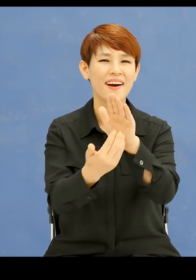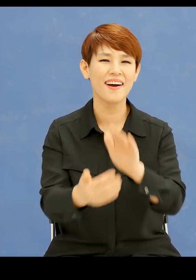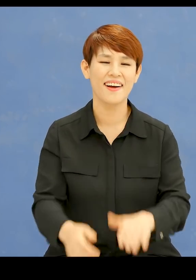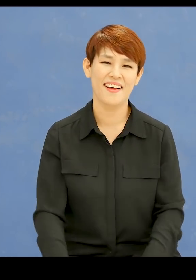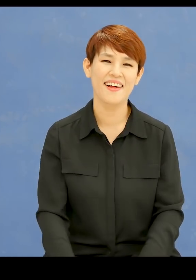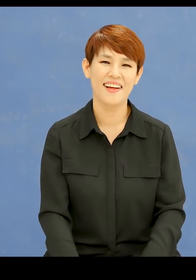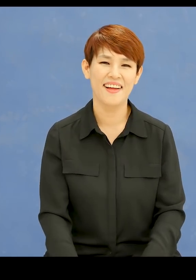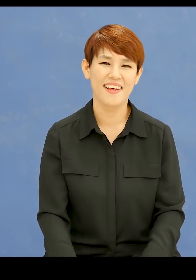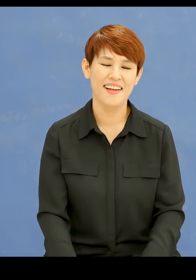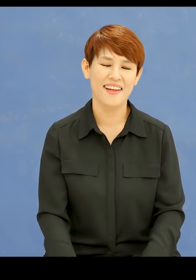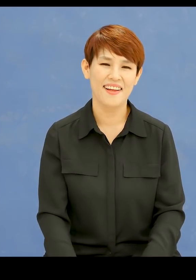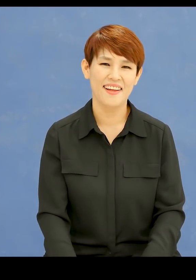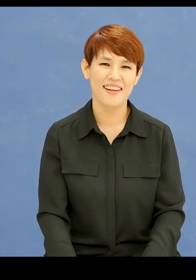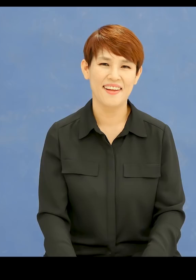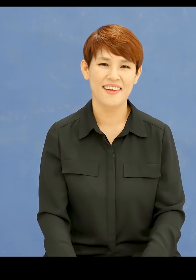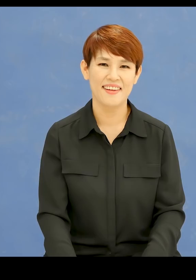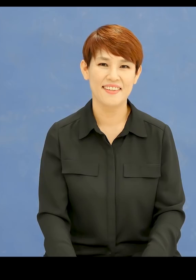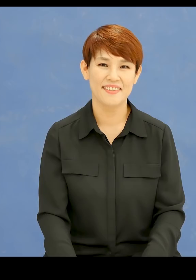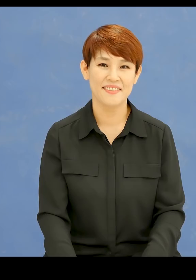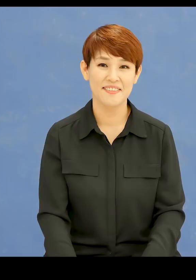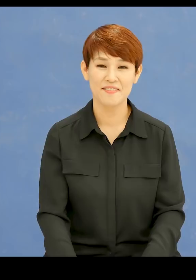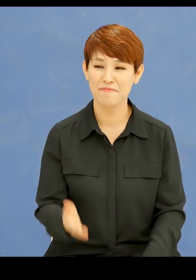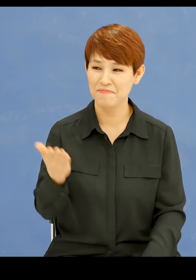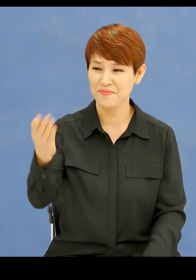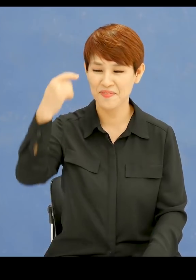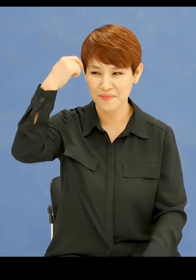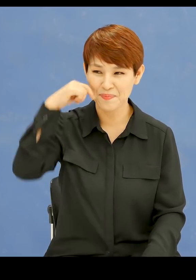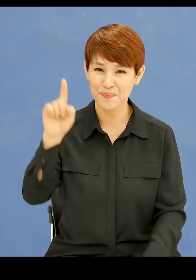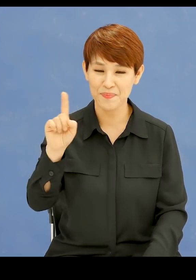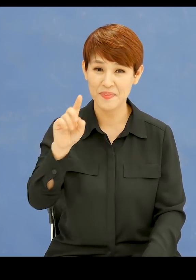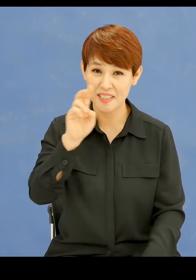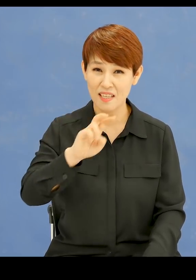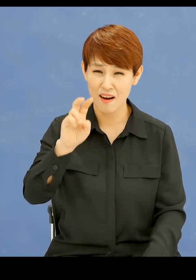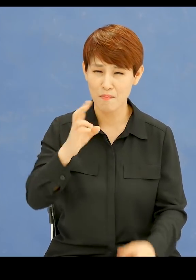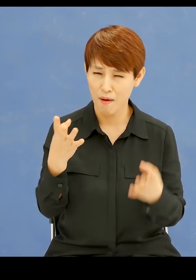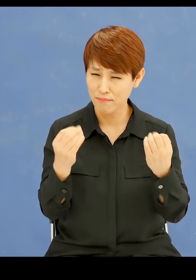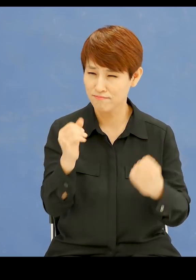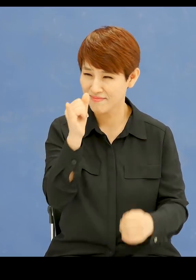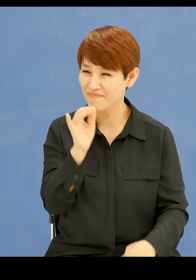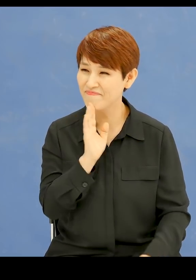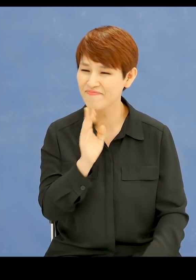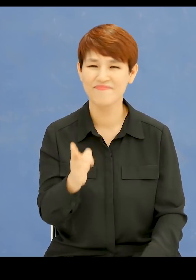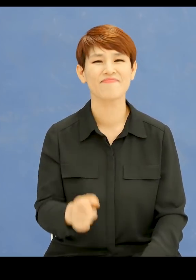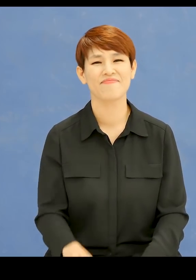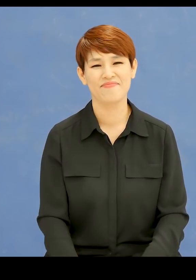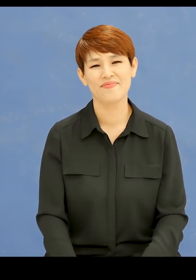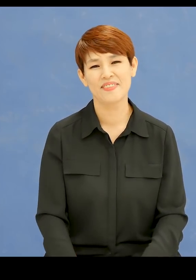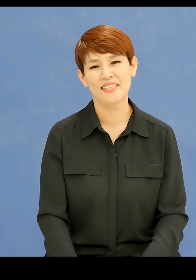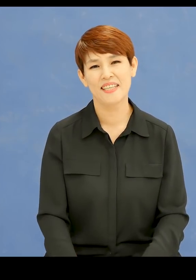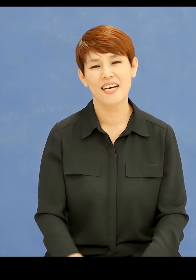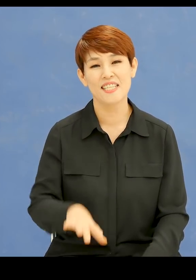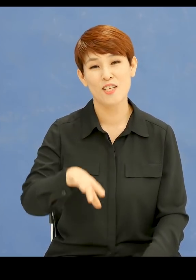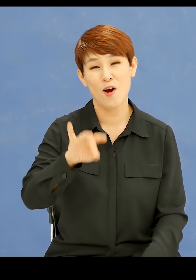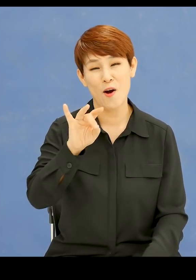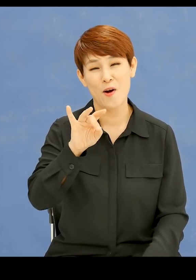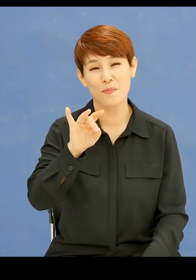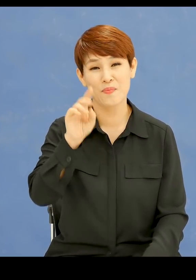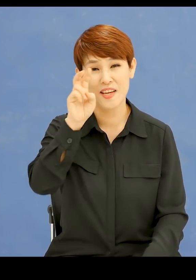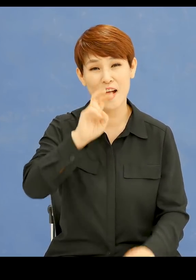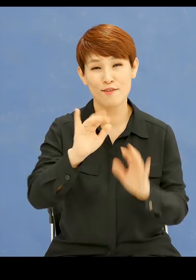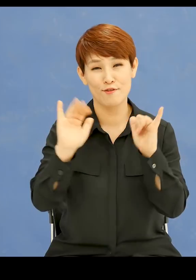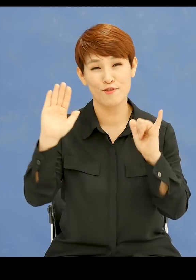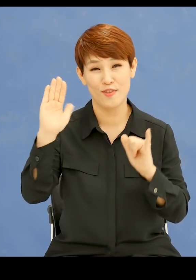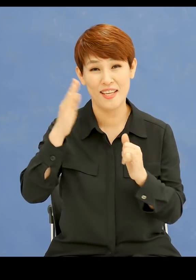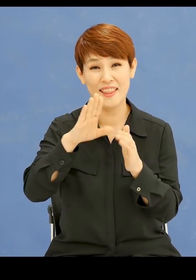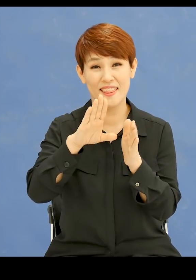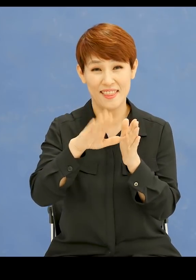그런 것 같습니다. 네. 네. 우리 연일 자매 어떠셨어요? 이 찬양을 유독 많이 부르셨잖아요. 많이 불렀고 네. 제가 처음으로